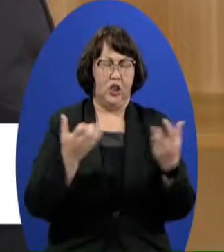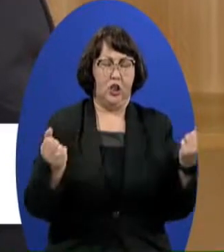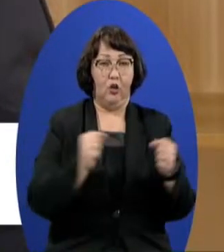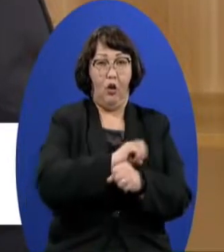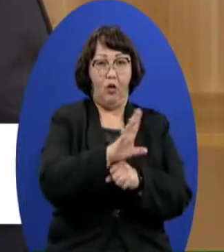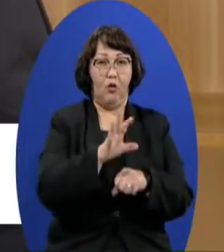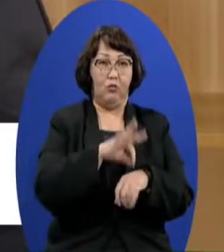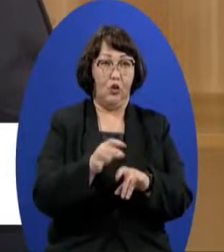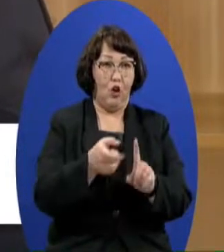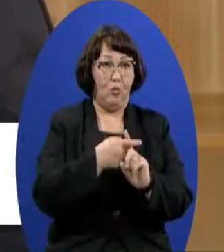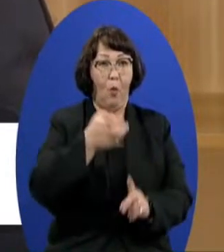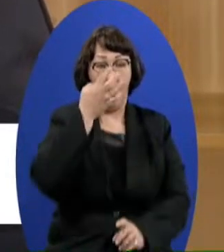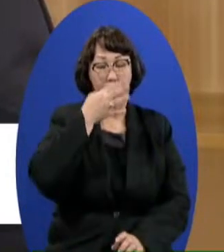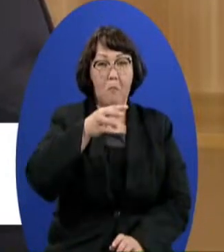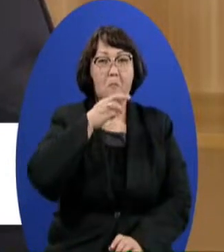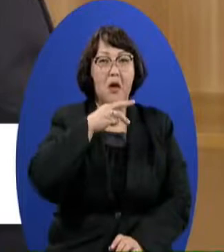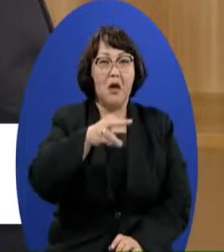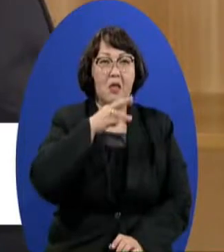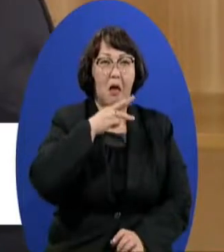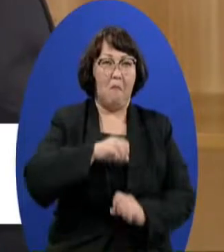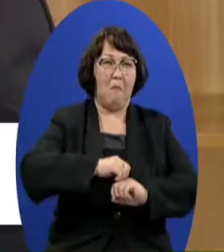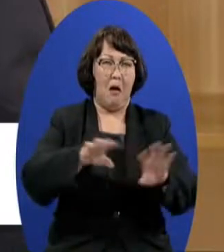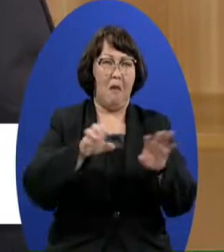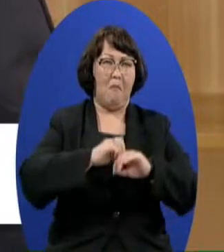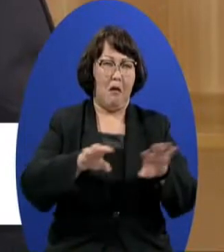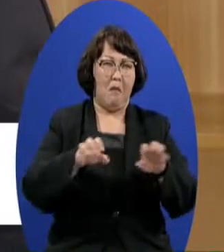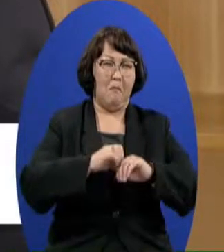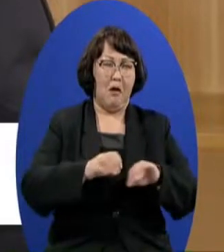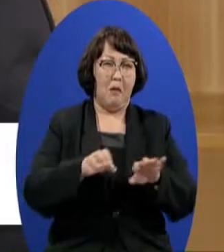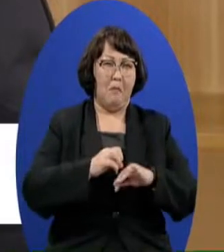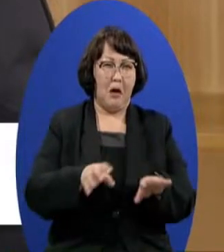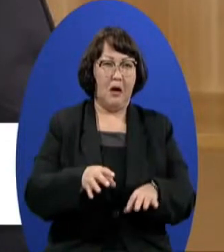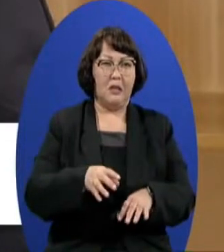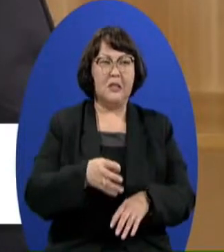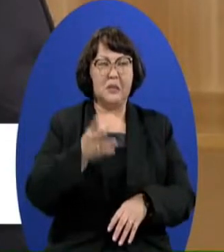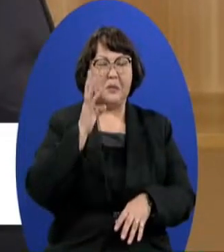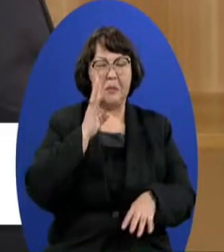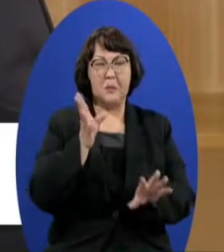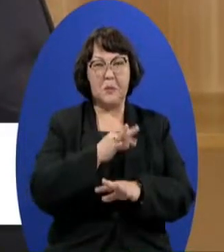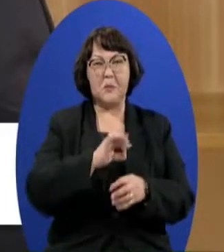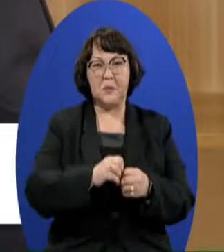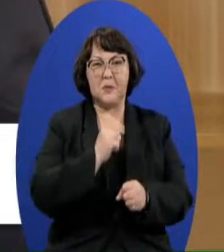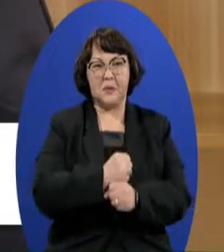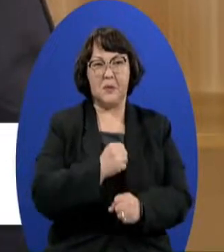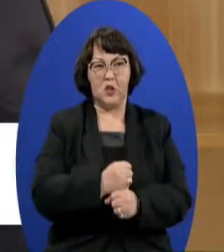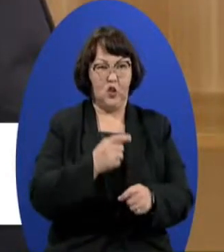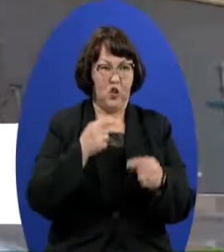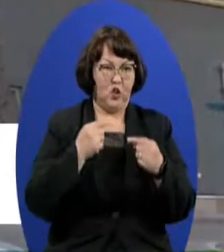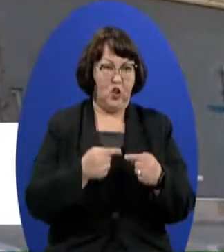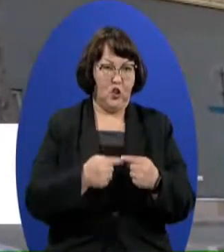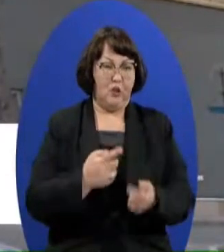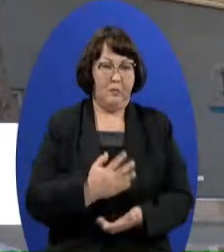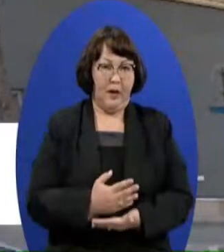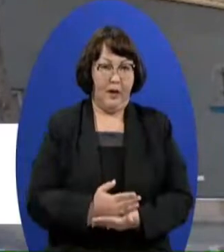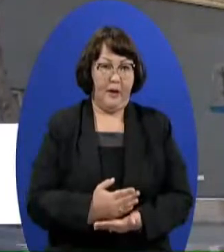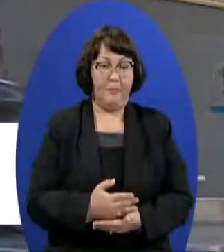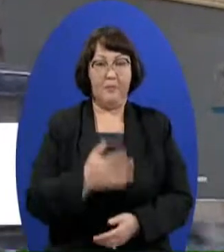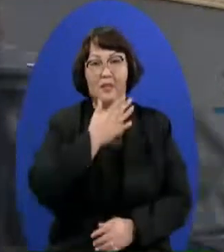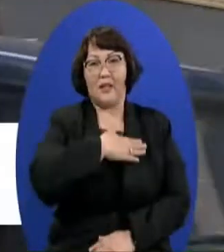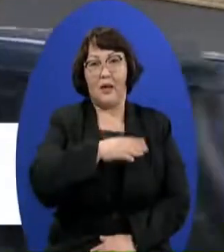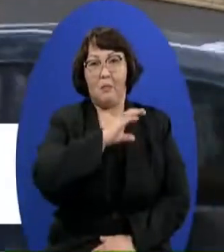худал мэдээллүүд бол цахим орчинд маш их тарах гэж оролдож байгаа юм зөрчлүүд бол байна.